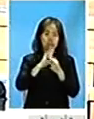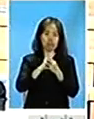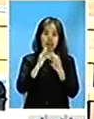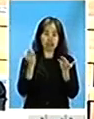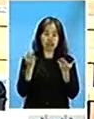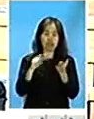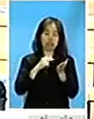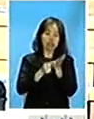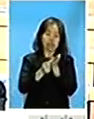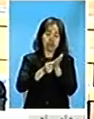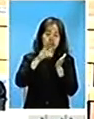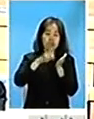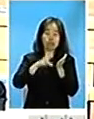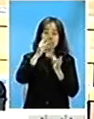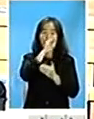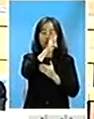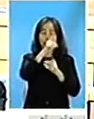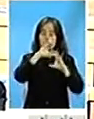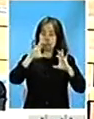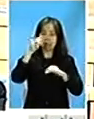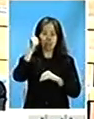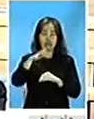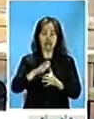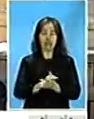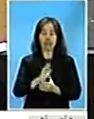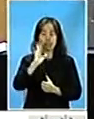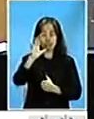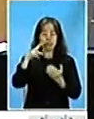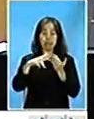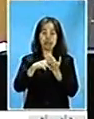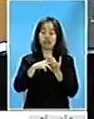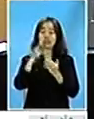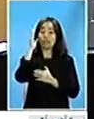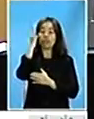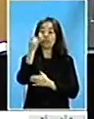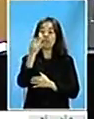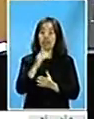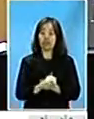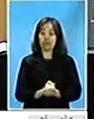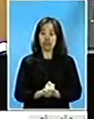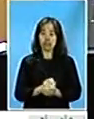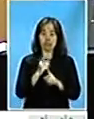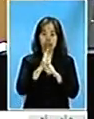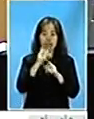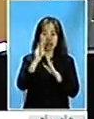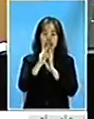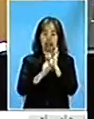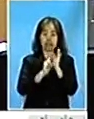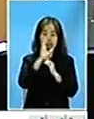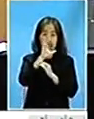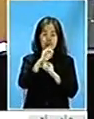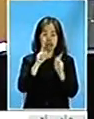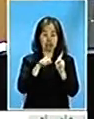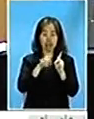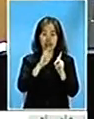เองปรับลดเท่าไหร่แล้วมาด่ารัฐบาล เนี่ย ไม ่ได้เดี๋ยวจะประท้วงเรื่องอะไรครับจะได้วิจัย ตามข้อบังคับข้อที่61นะฮ